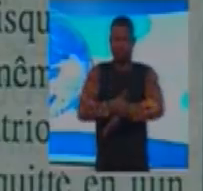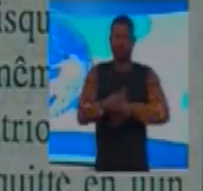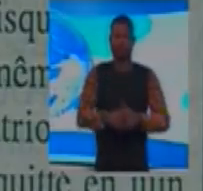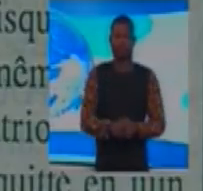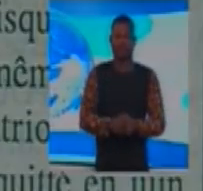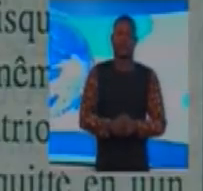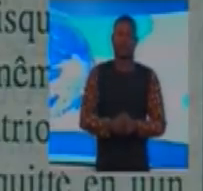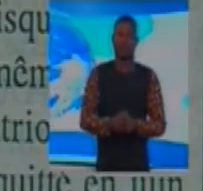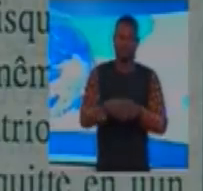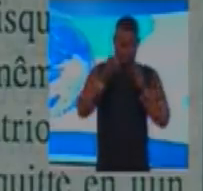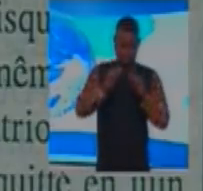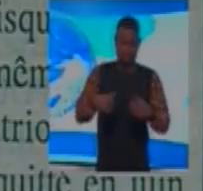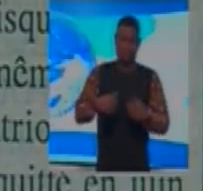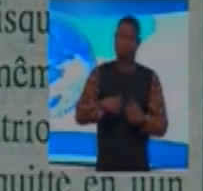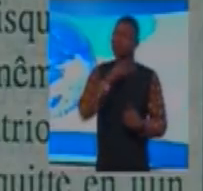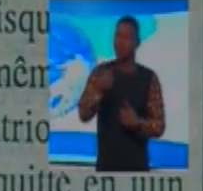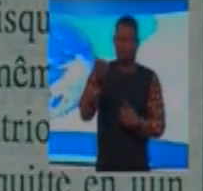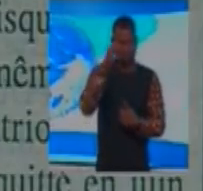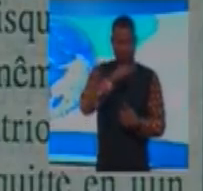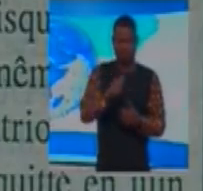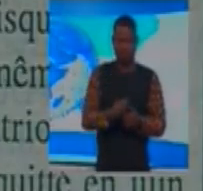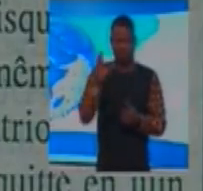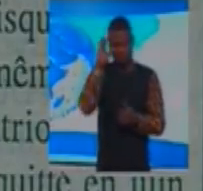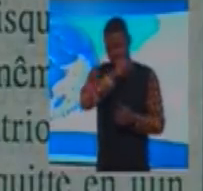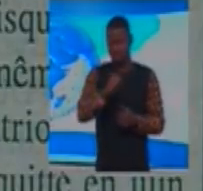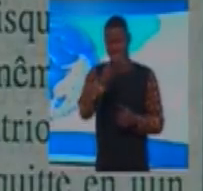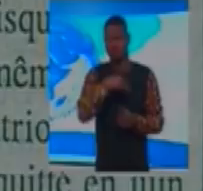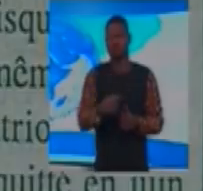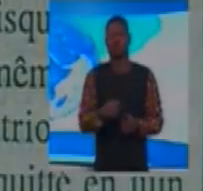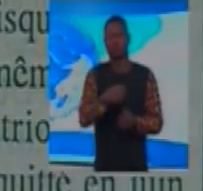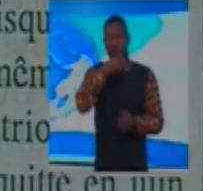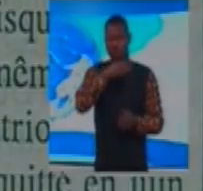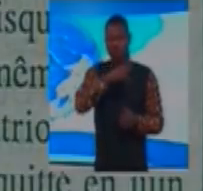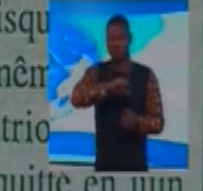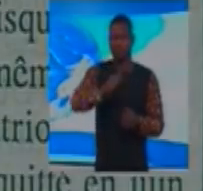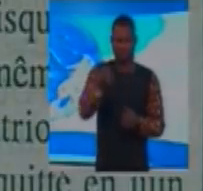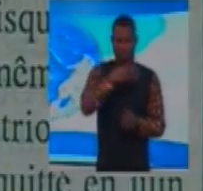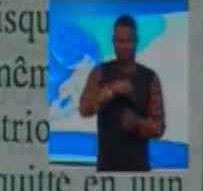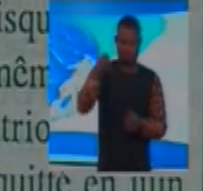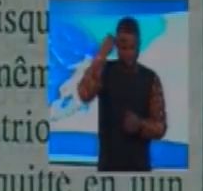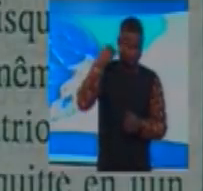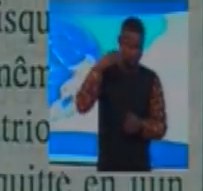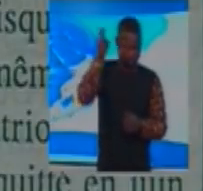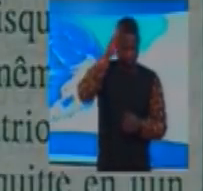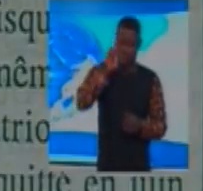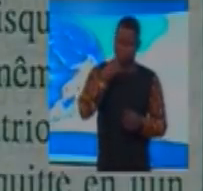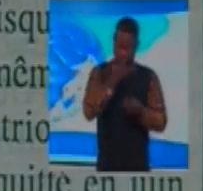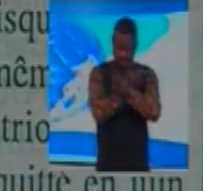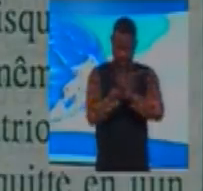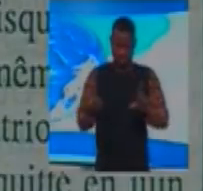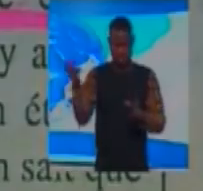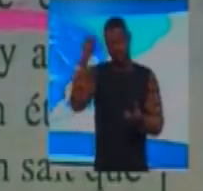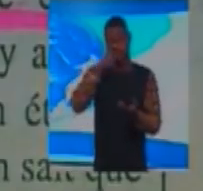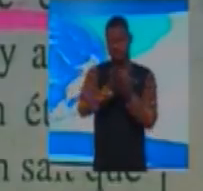risque fort de ne pas avoir la chance de son compatriote Jean-Pierre Bemba, qui lui a été acquitté en juin 2018.